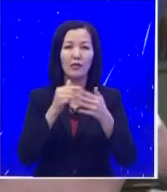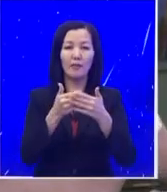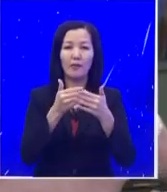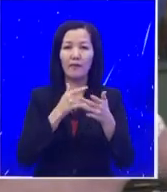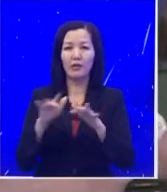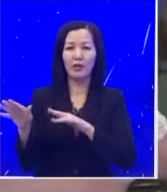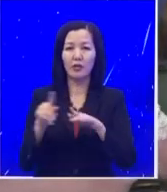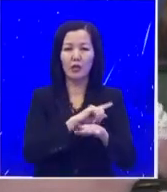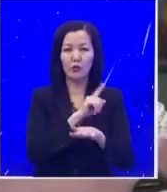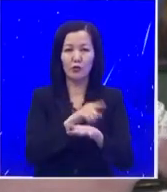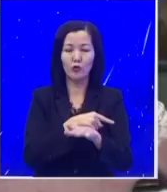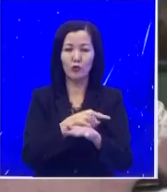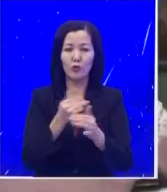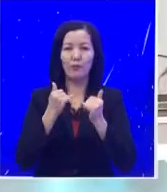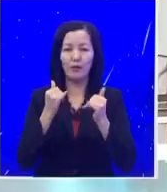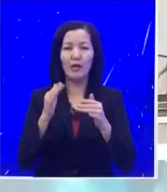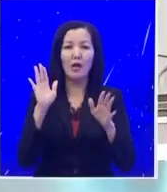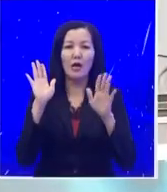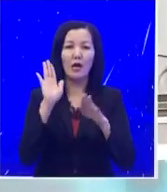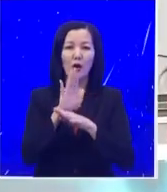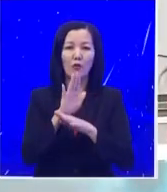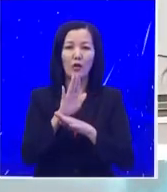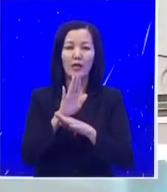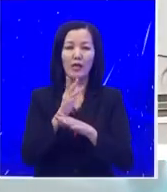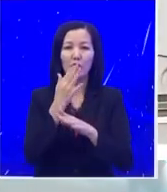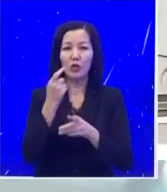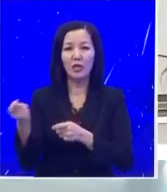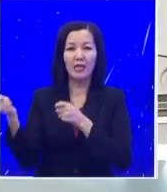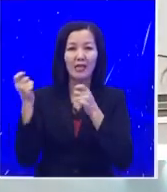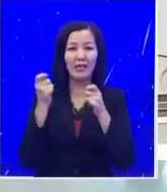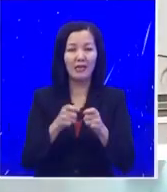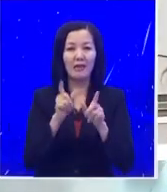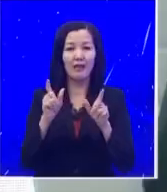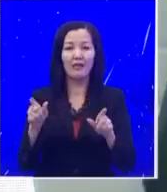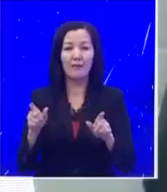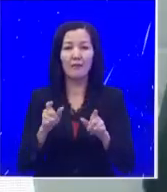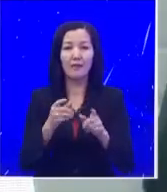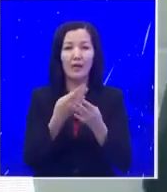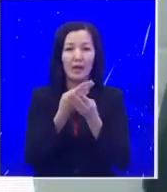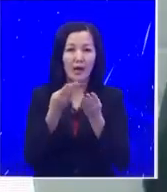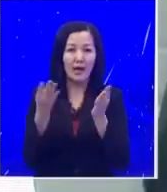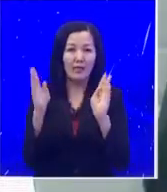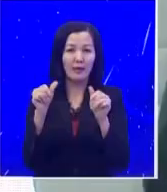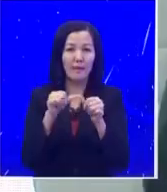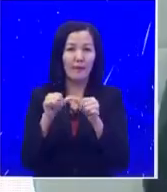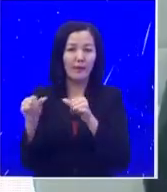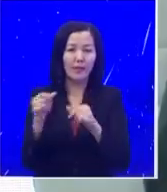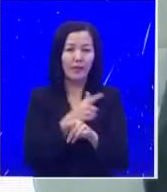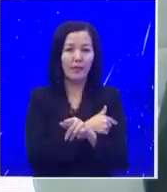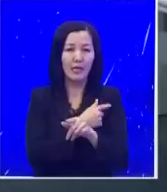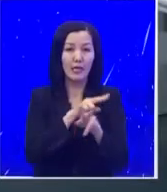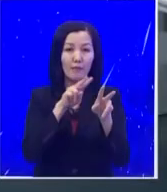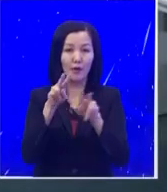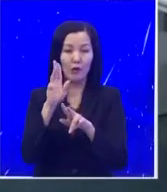шараларды күшейтуге бағытталған. Қаулыға сәйкес шетелден келген азаматтар карантинге жатқызылып, дәрігерлер бақылауында болады.